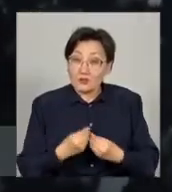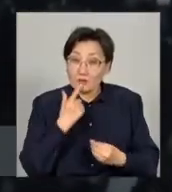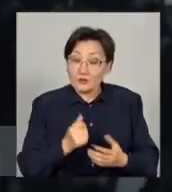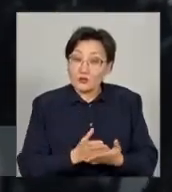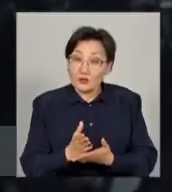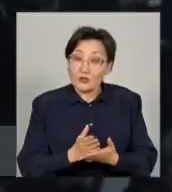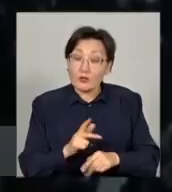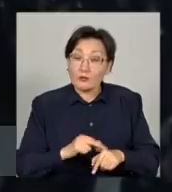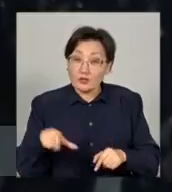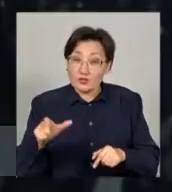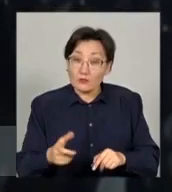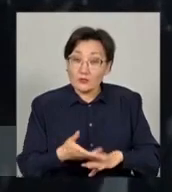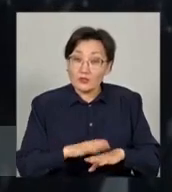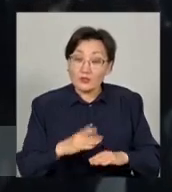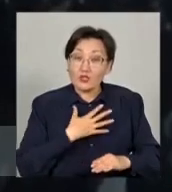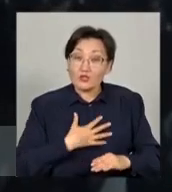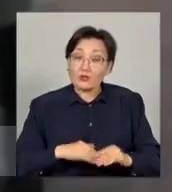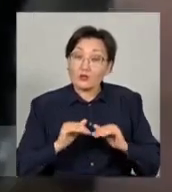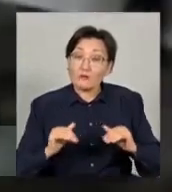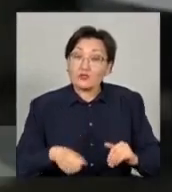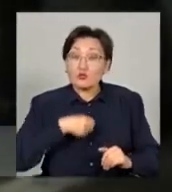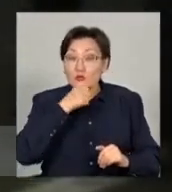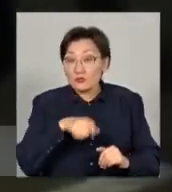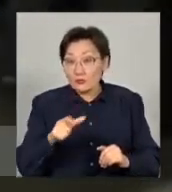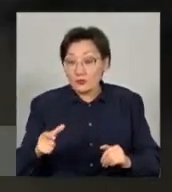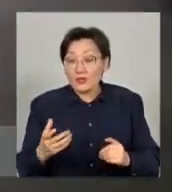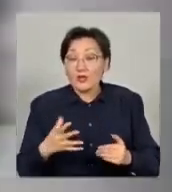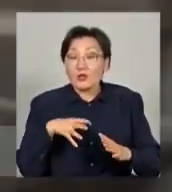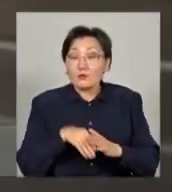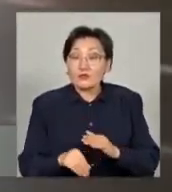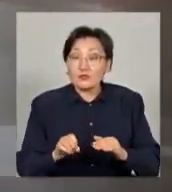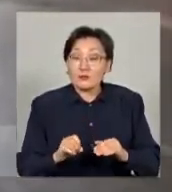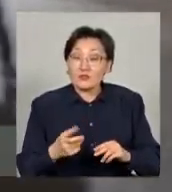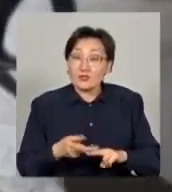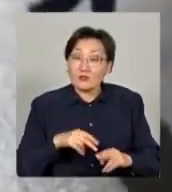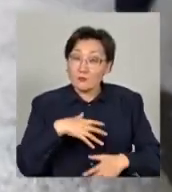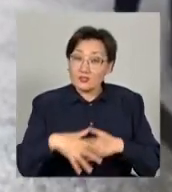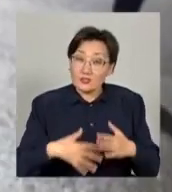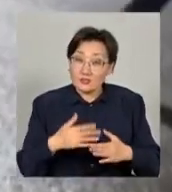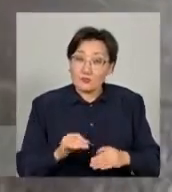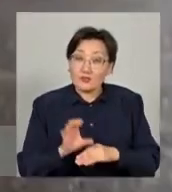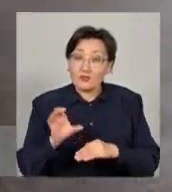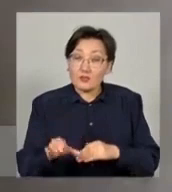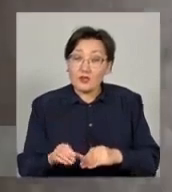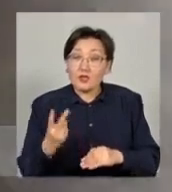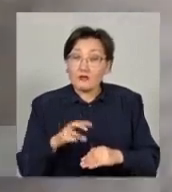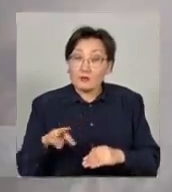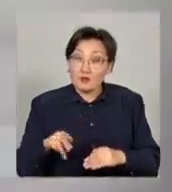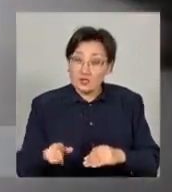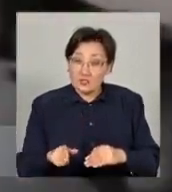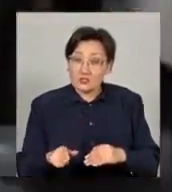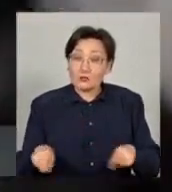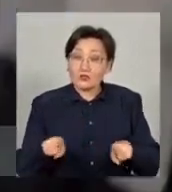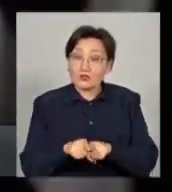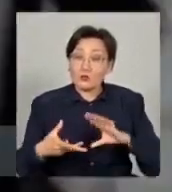военнослужащих, правоохранителей, тяжелораненые дети и взрослые. На счета случайных жертв массовых беспорядков отправили по 2 миллиона тенге.